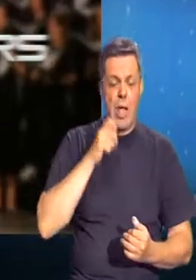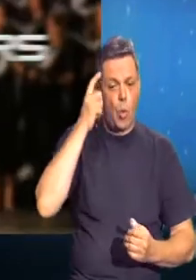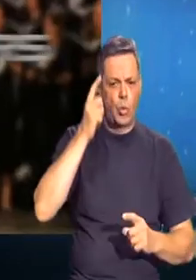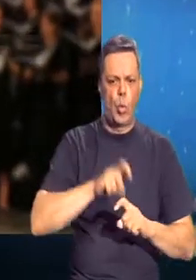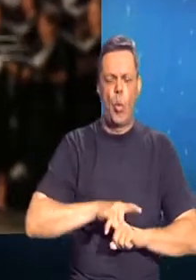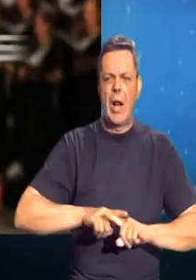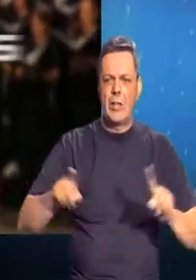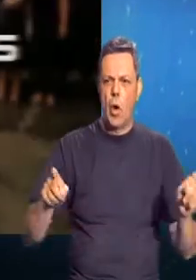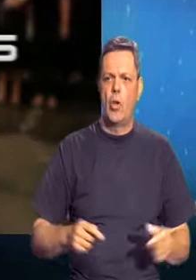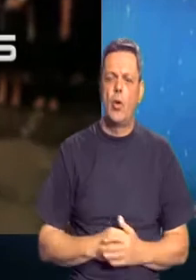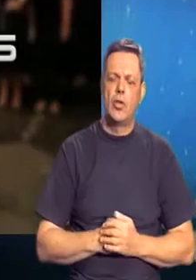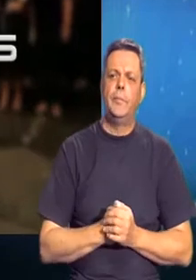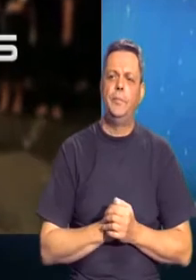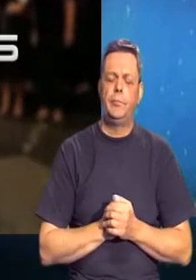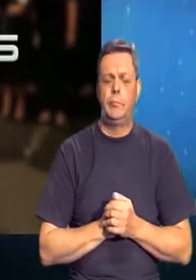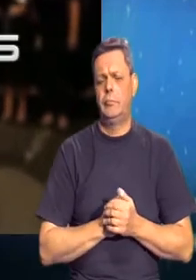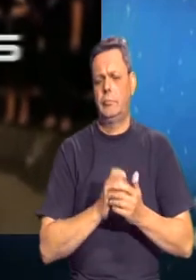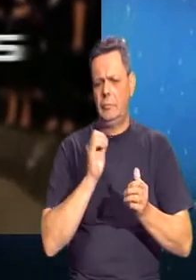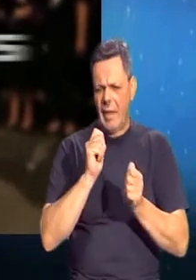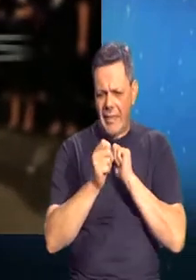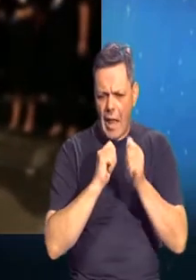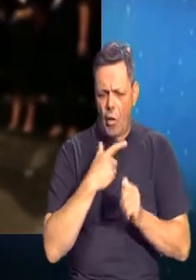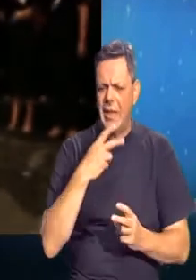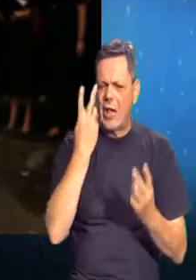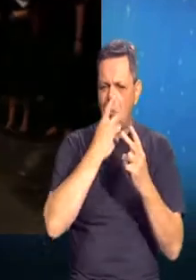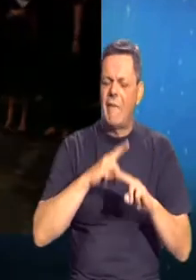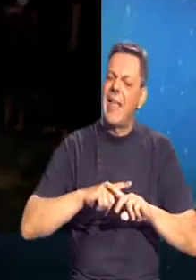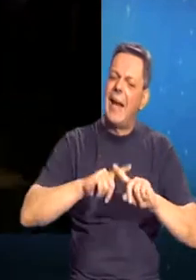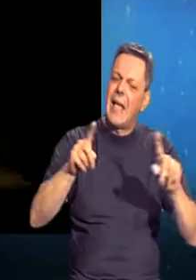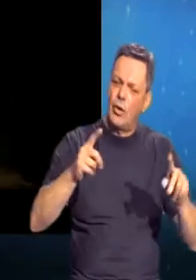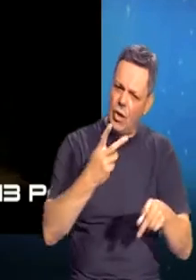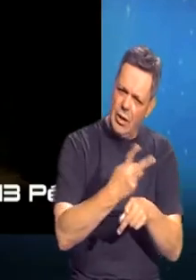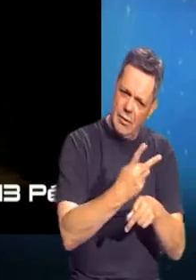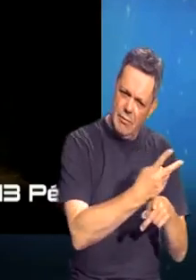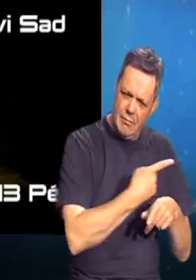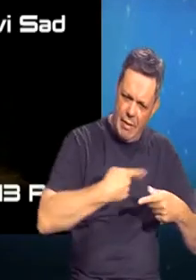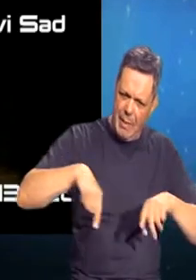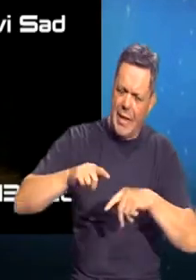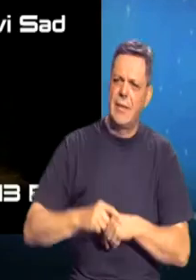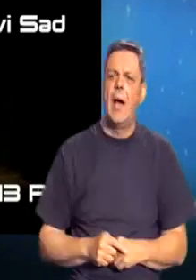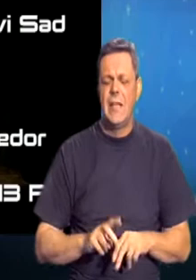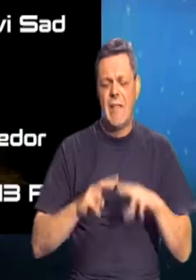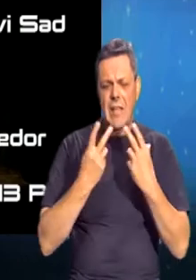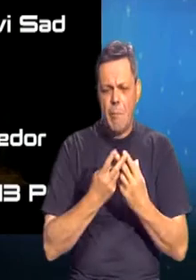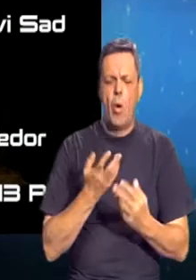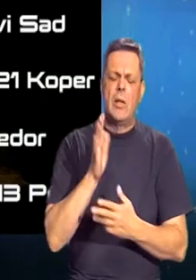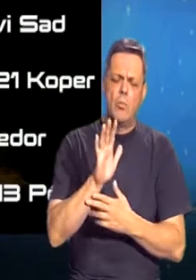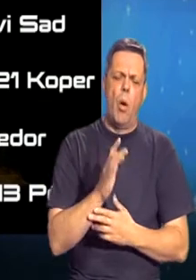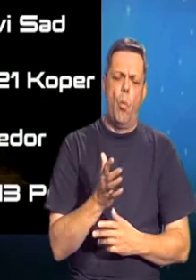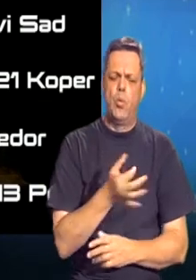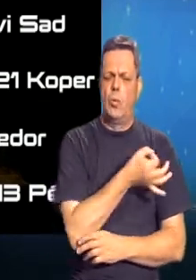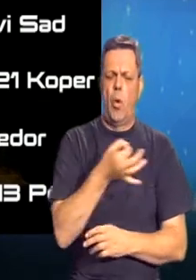kulturnu raznolikost, miroljubivi dijalog i razumijevanje različitih nacija. Svjetski zbor mladih nastupa uz vrhunske